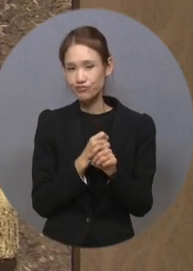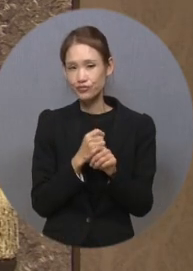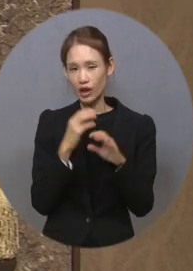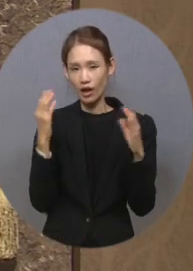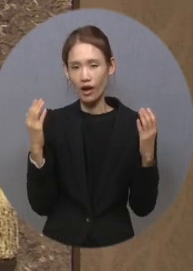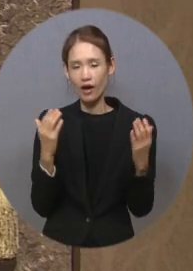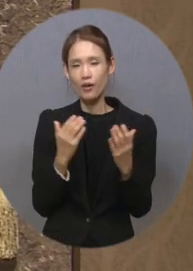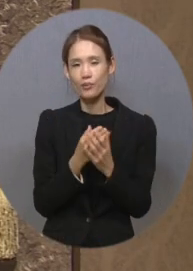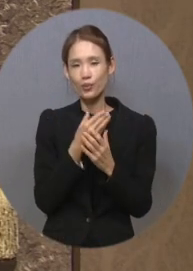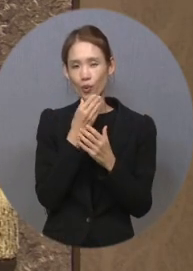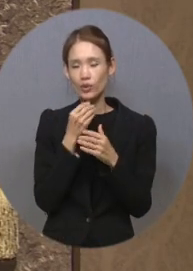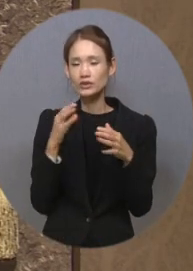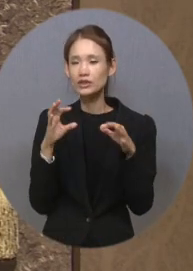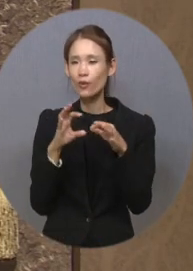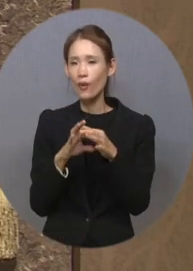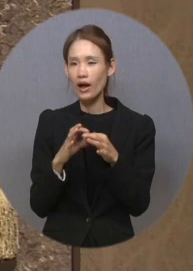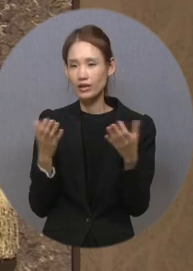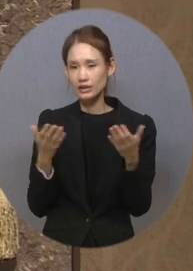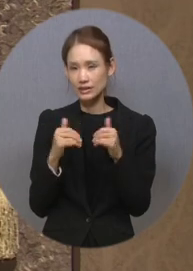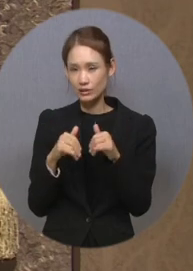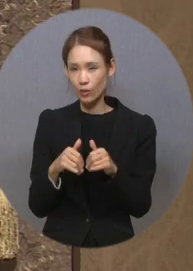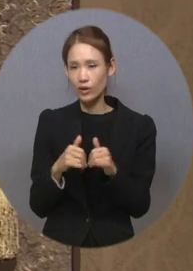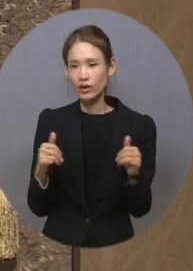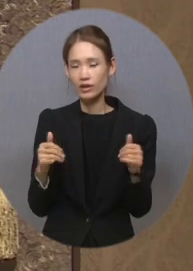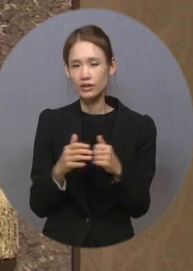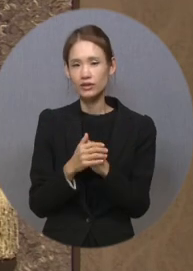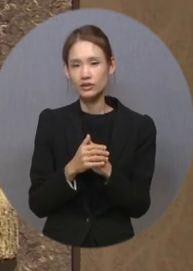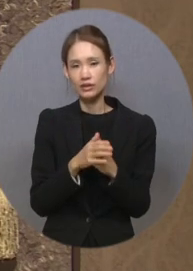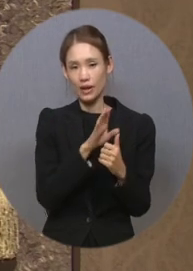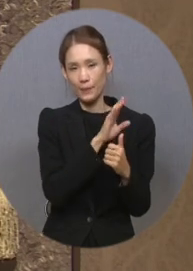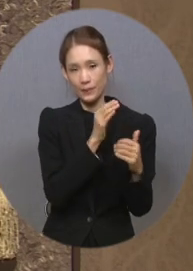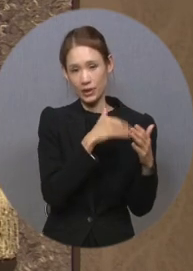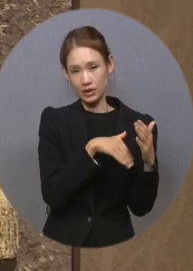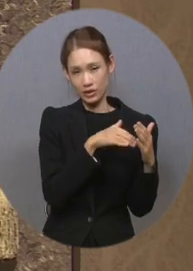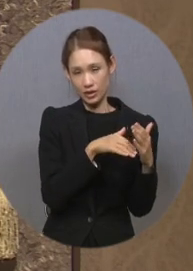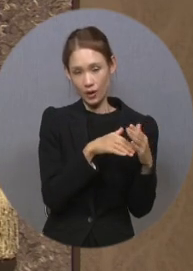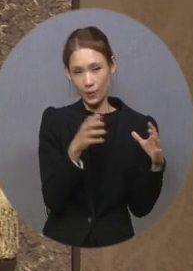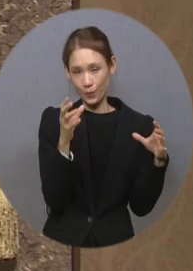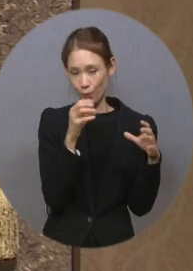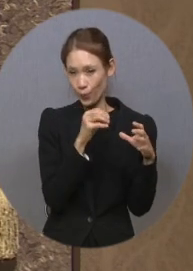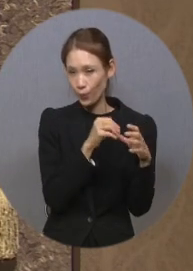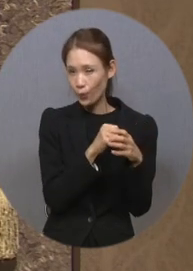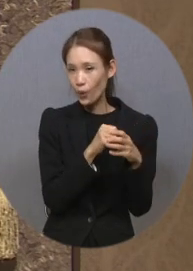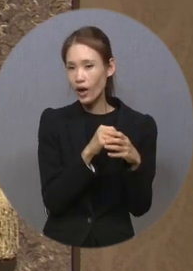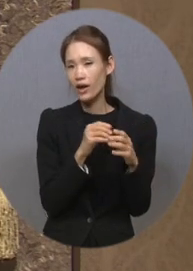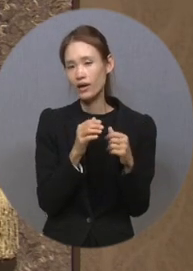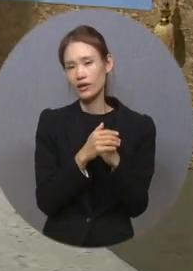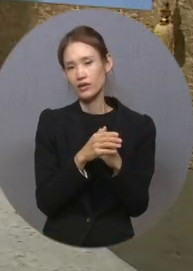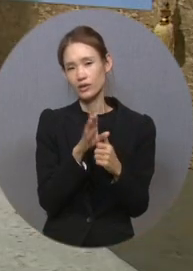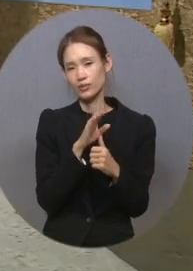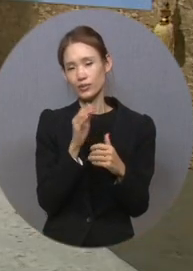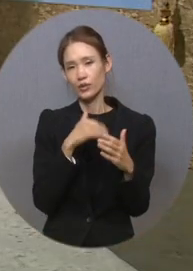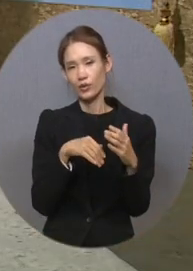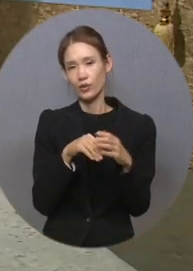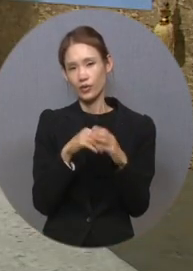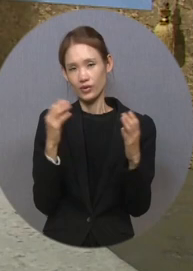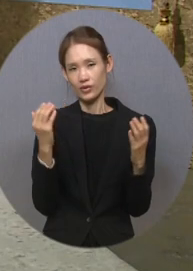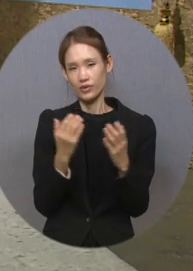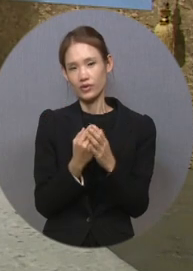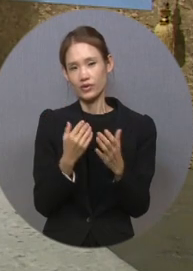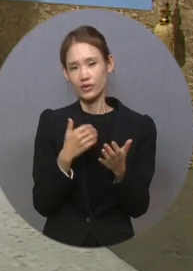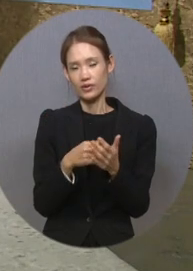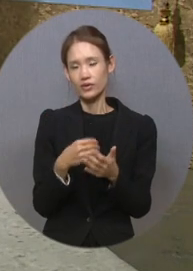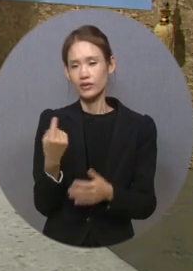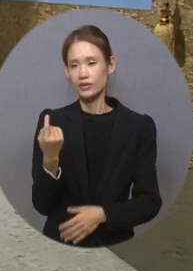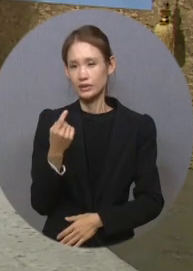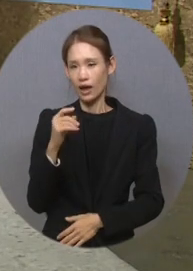우리 그 복지 종사하시는 분들 비정규 종사자까지도 다 포함해서 비정규직까지도요? 네,